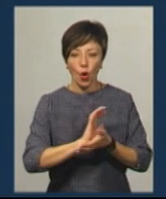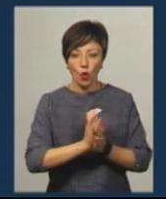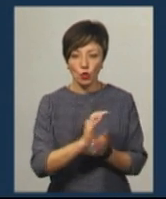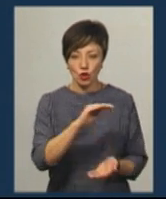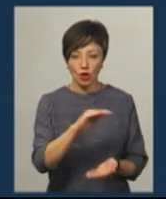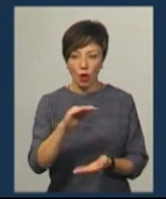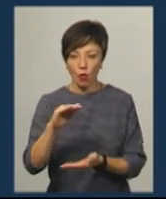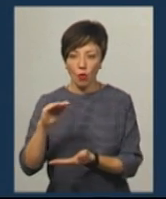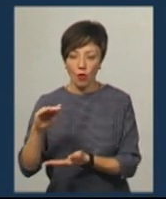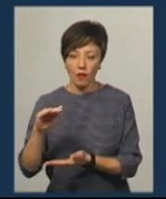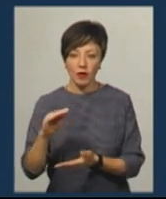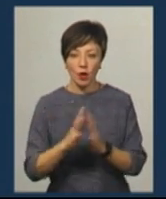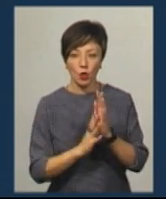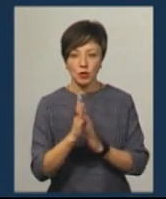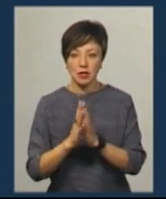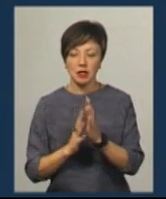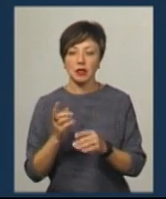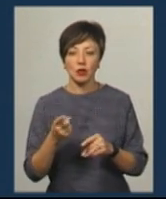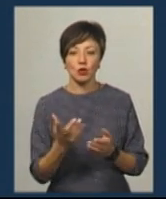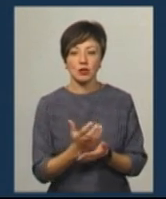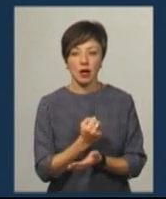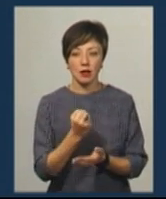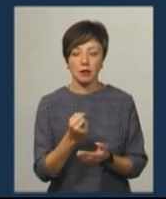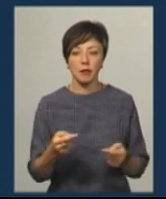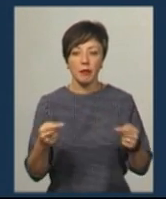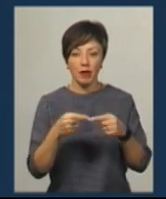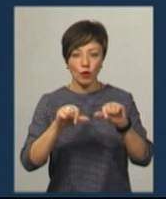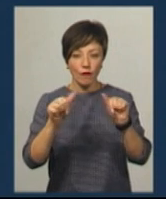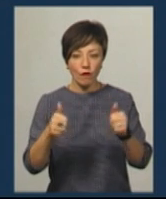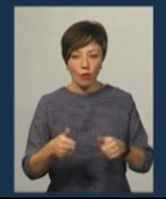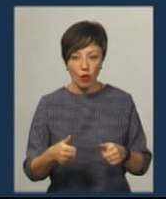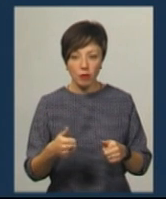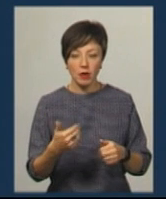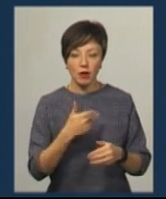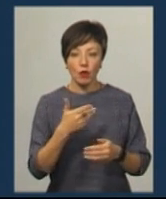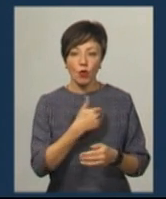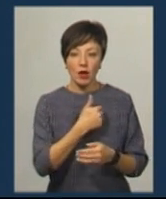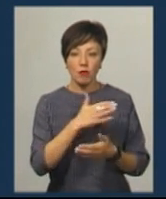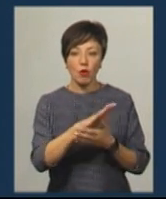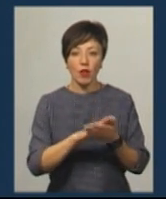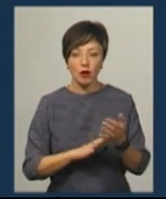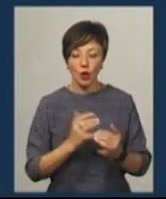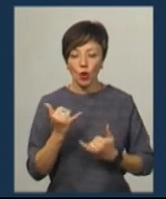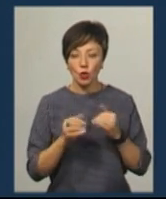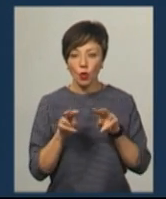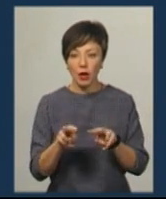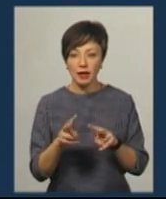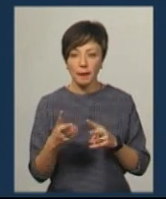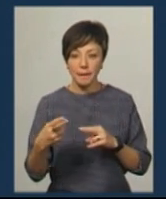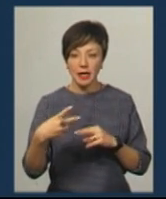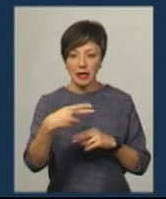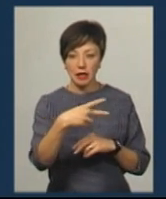кущакові, за рахунок яких досягають певної форми, тобто подальшому догляді за рахунок